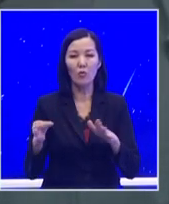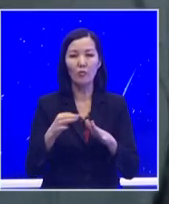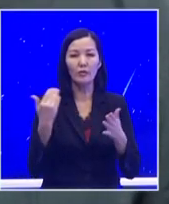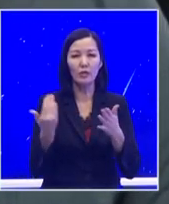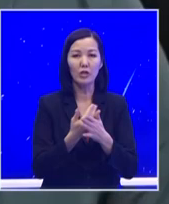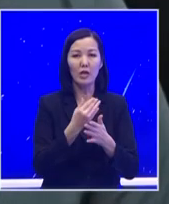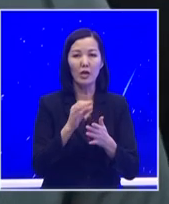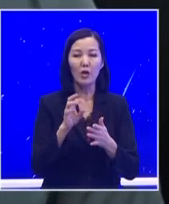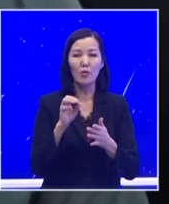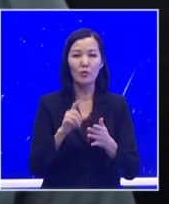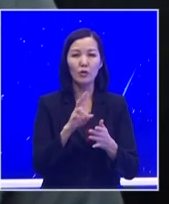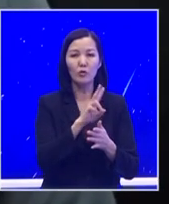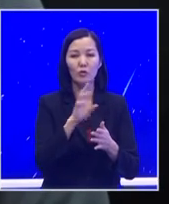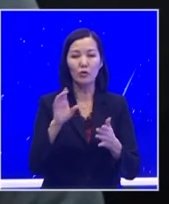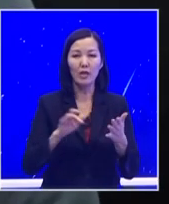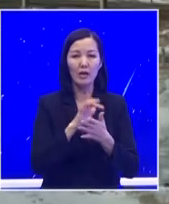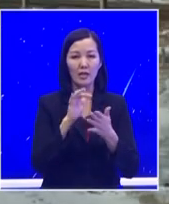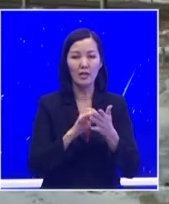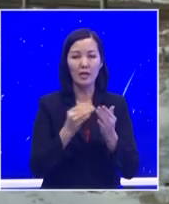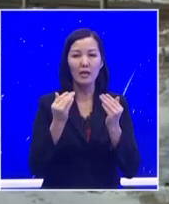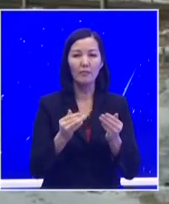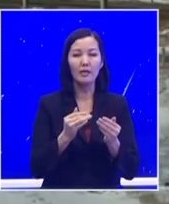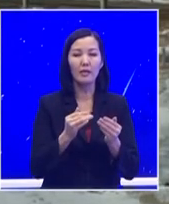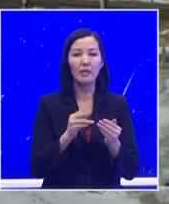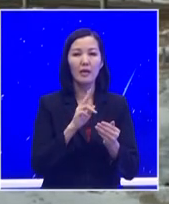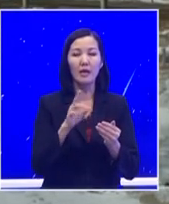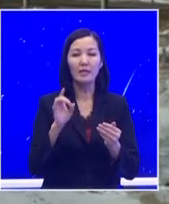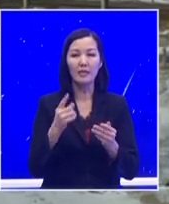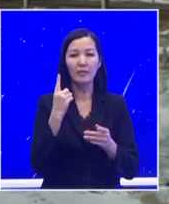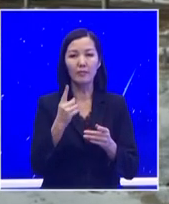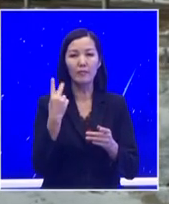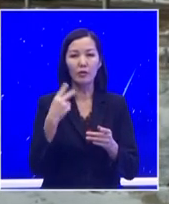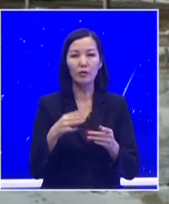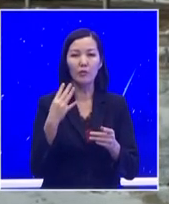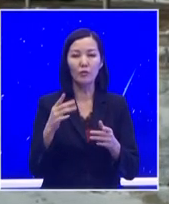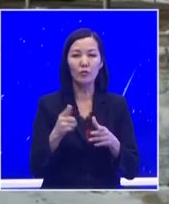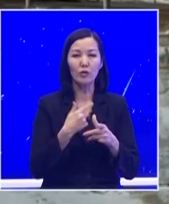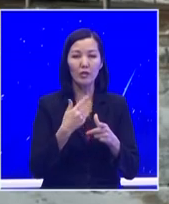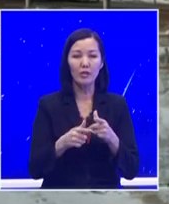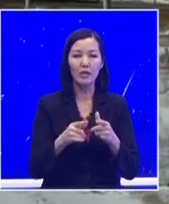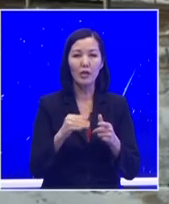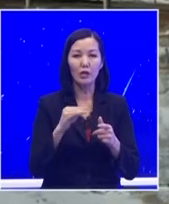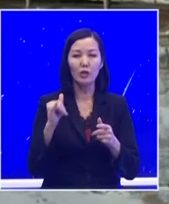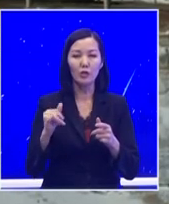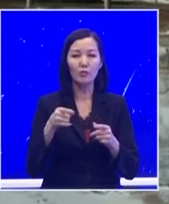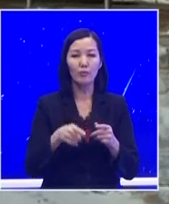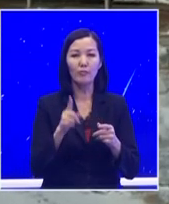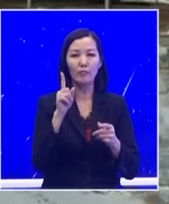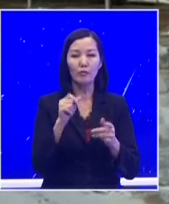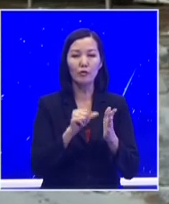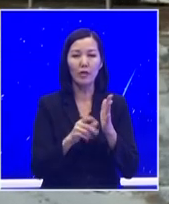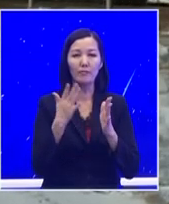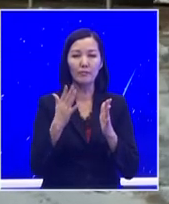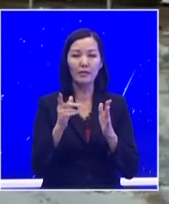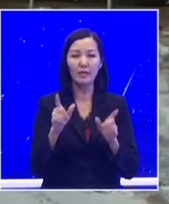Жаңаөзен, Нұрсұлтан қалалары. Мәселен, биыл қаңтардың 1 мен 24 аралығында Жетісу жеріне 1165